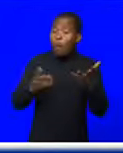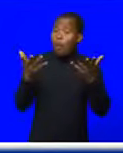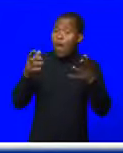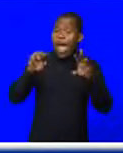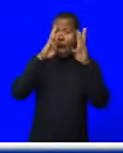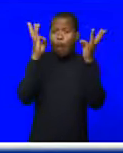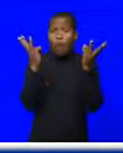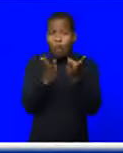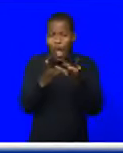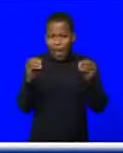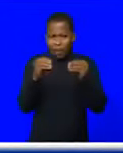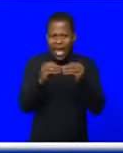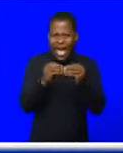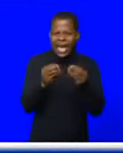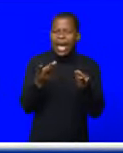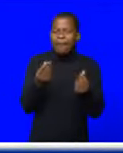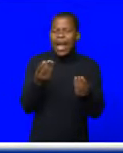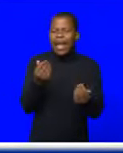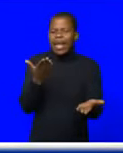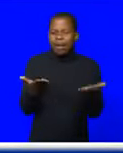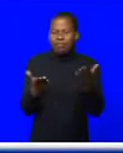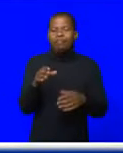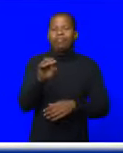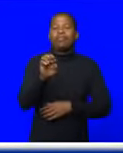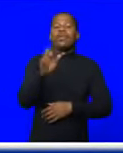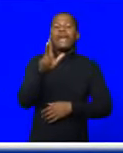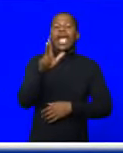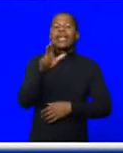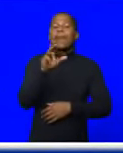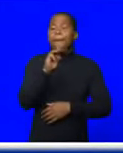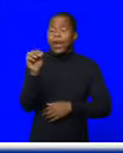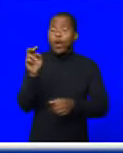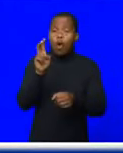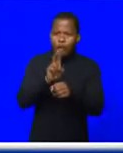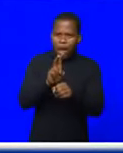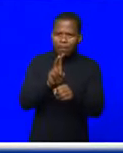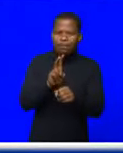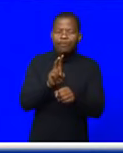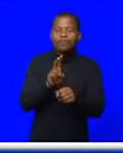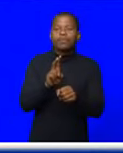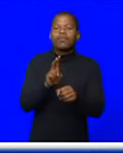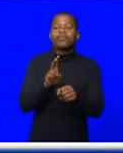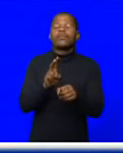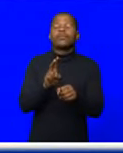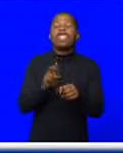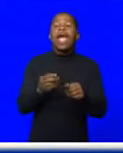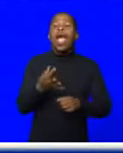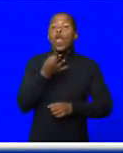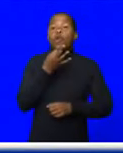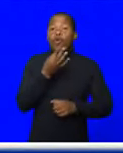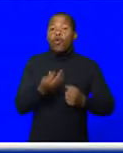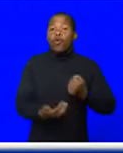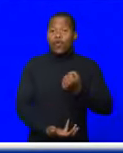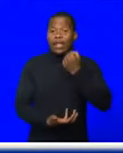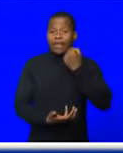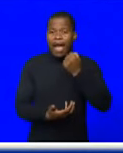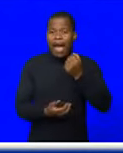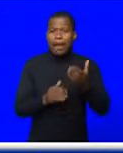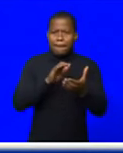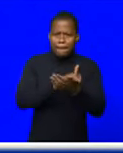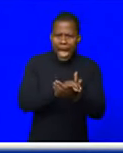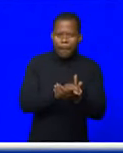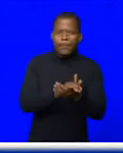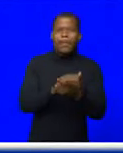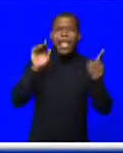lengetulu kwetigidzi letisiphohlongo temalangeni. Bantfu labasha labengamashumi lamabili nesihlanu leticelo tabo